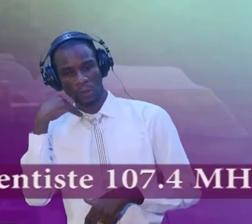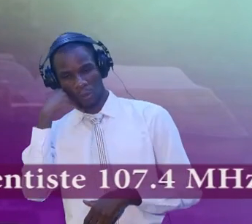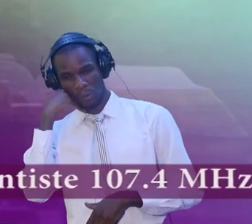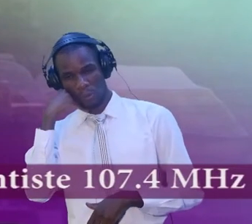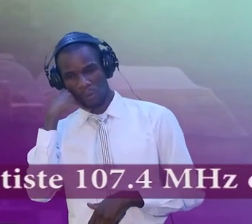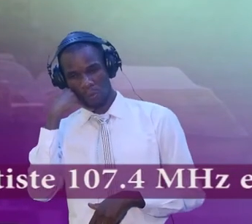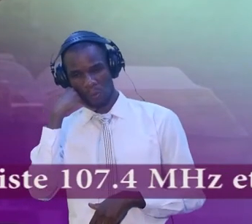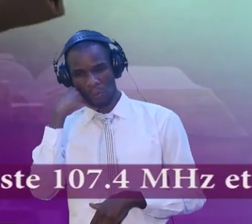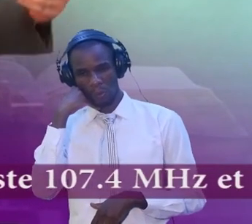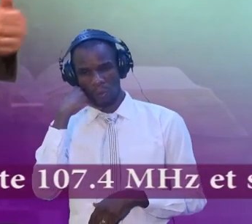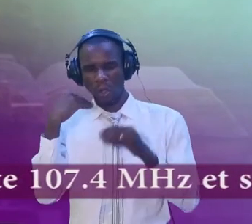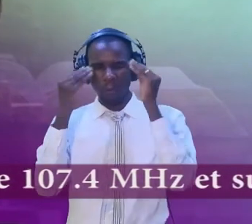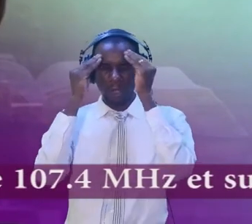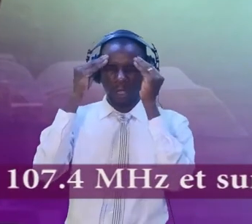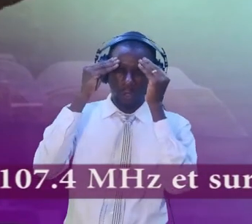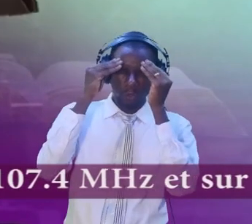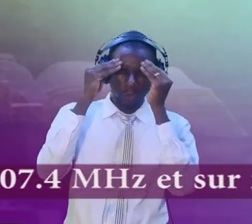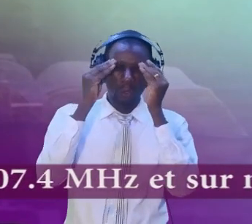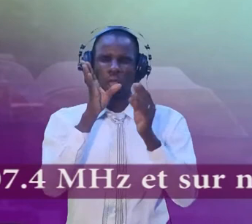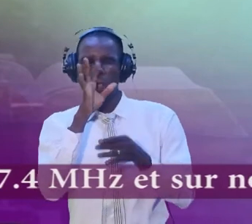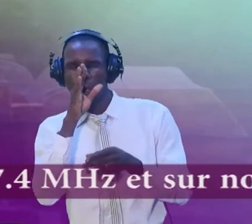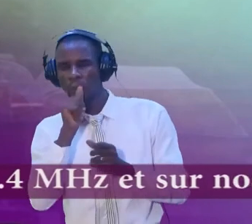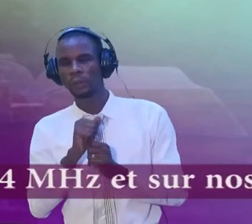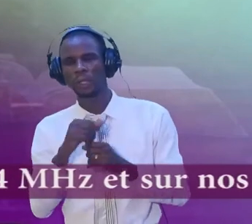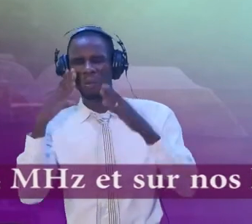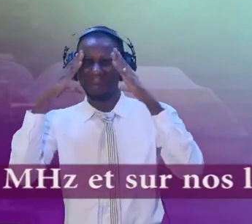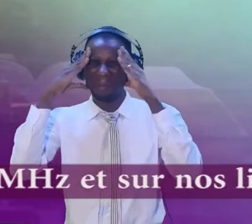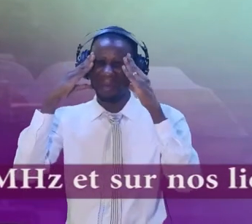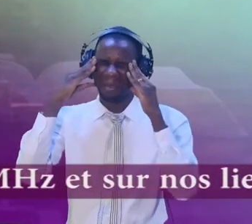na magonjwa fulani fulani au hofu